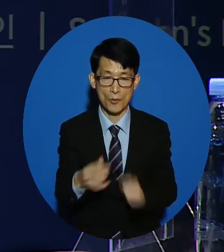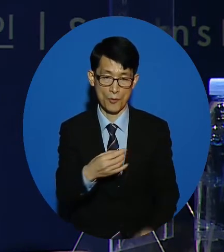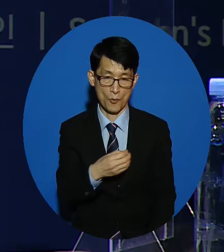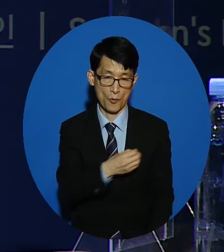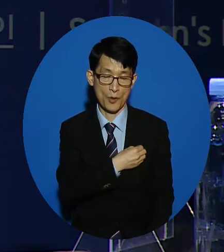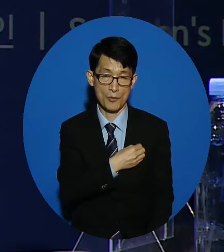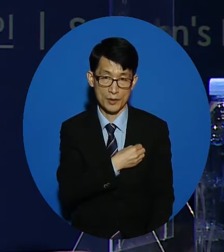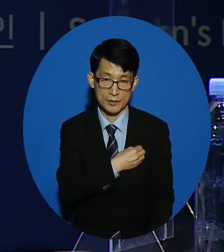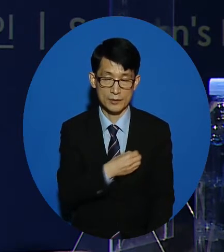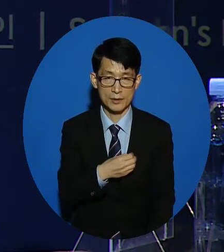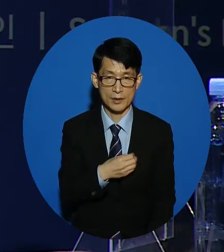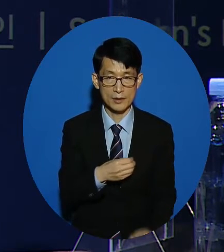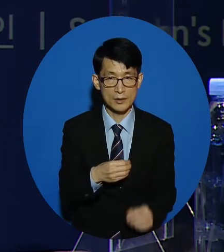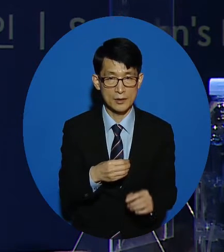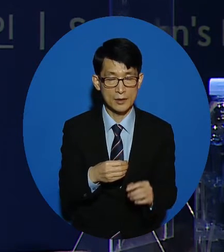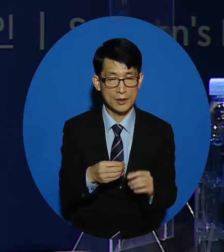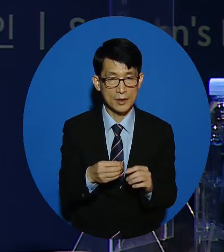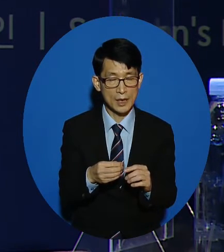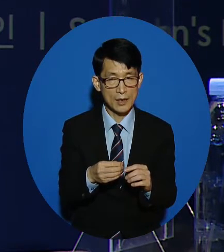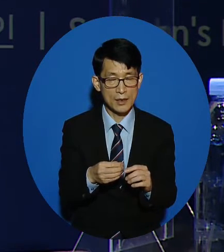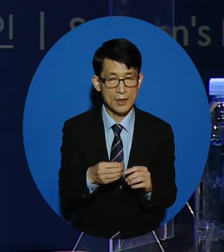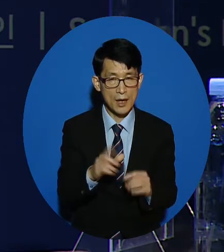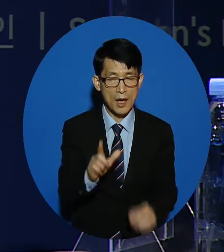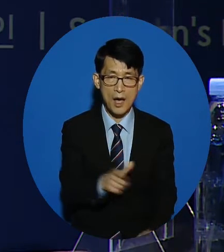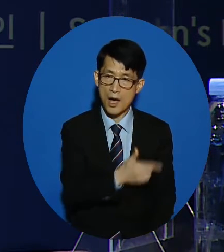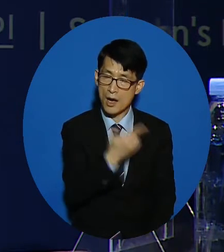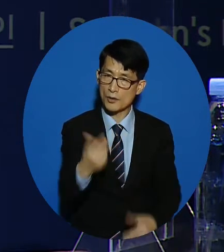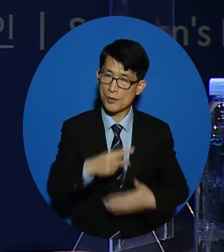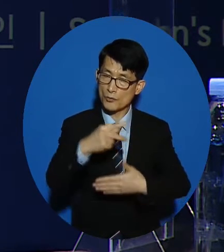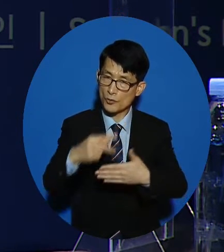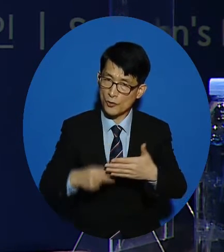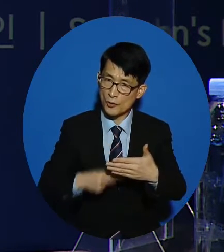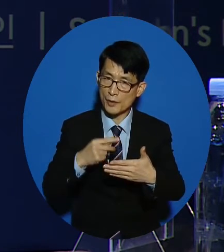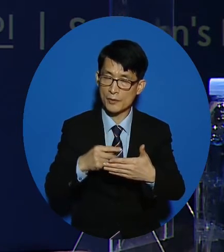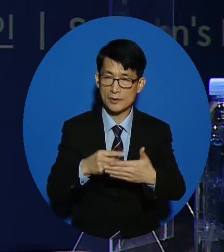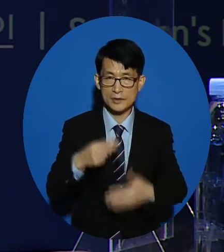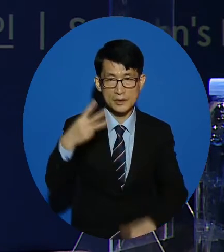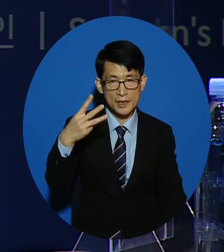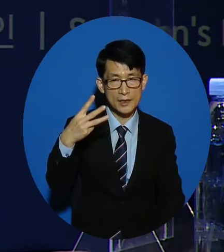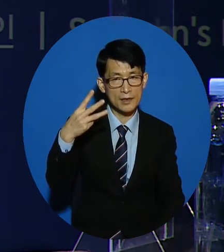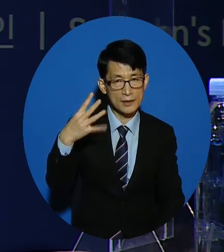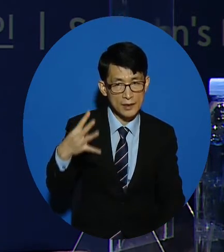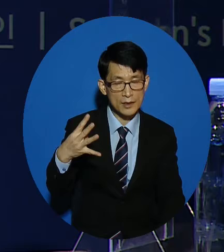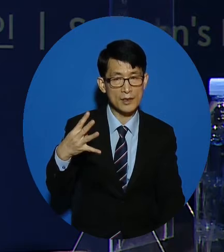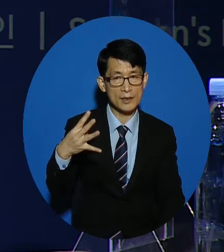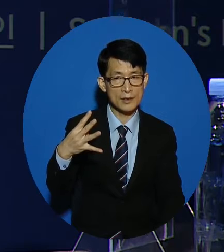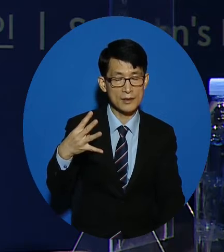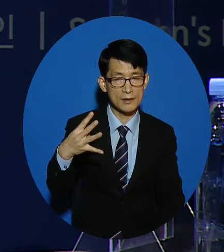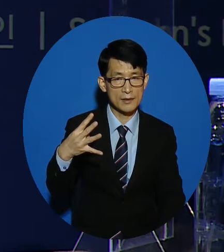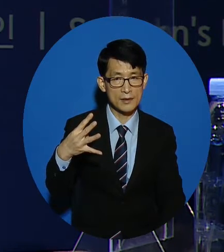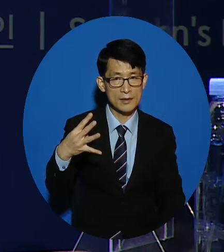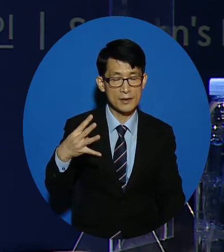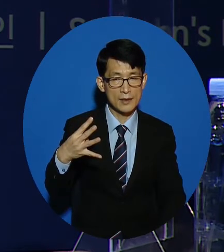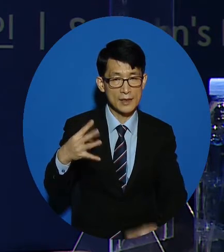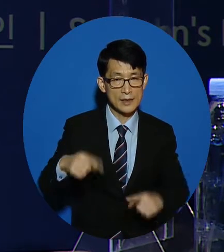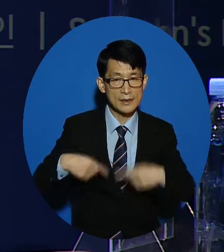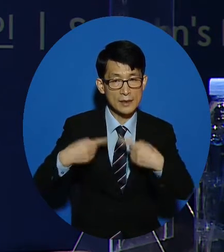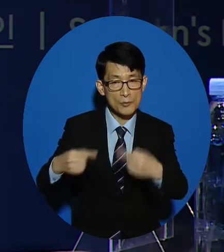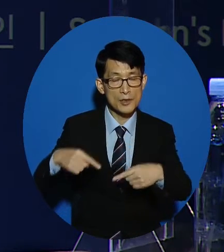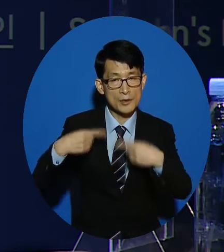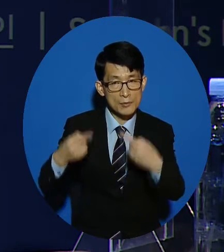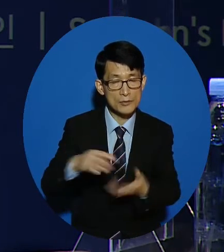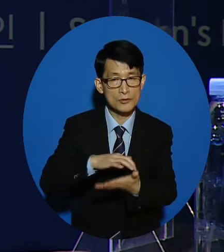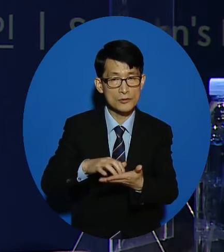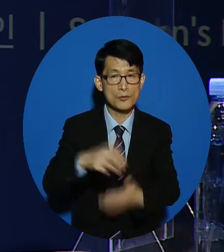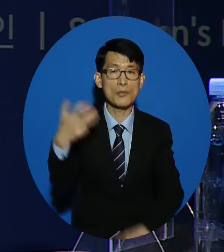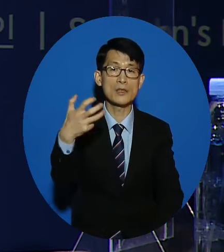회원들이 한 하루에 프로그램에 3개에서 4개 정도의 80여 명 이상이